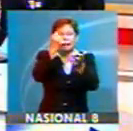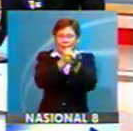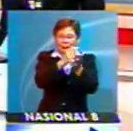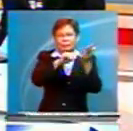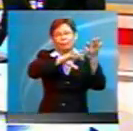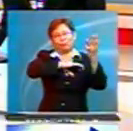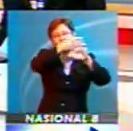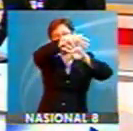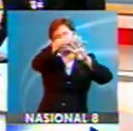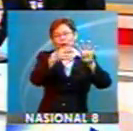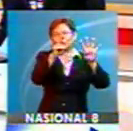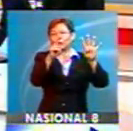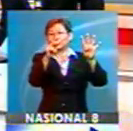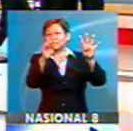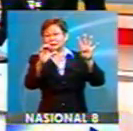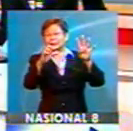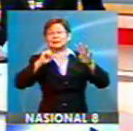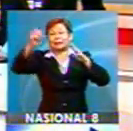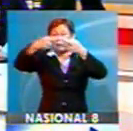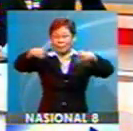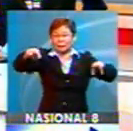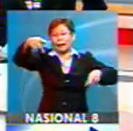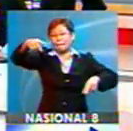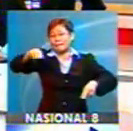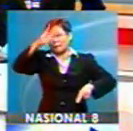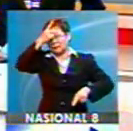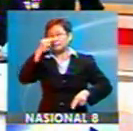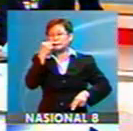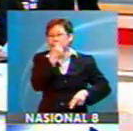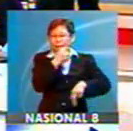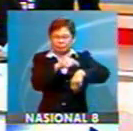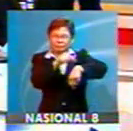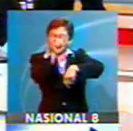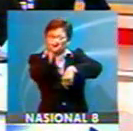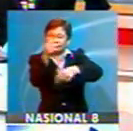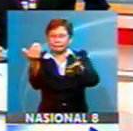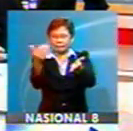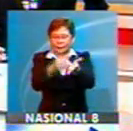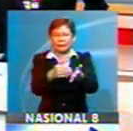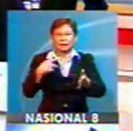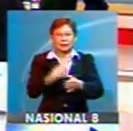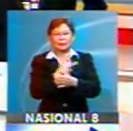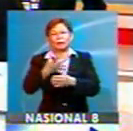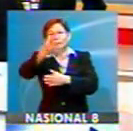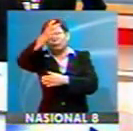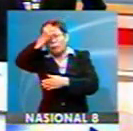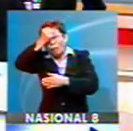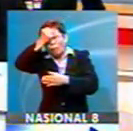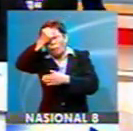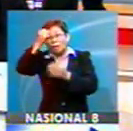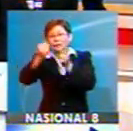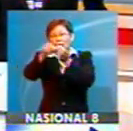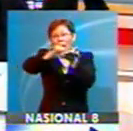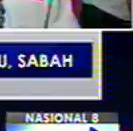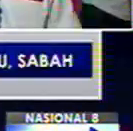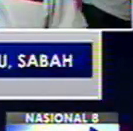Polis. UTC Sabah akan dirasmikan oleh Perdana Menteri Datuk Seri Najib Tun Razak seketika nanti. Kita dapatkan dahulu gambarannya bersama wartawan